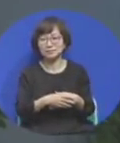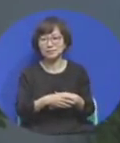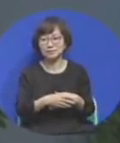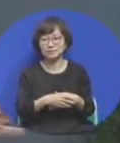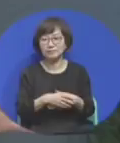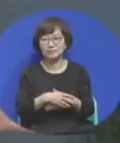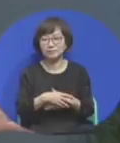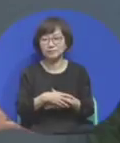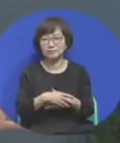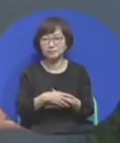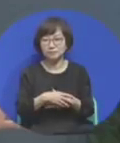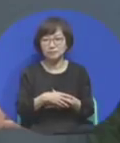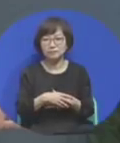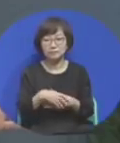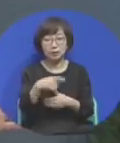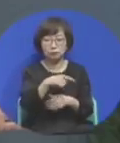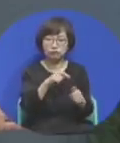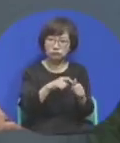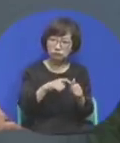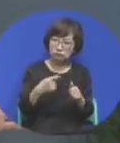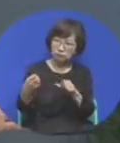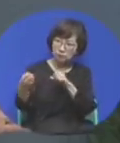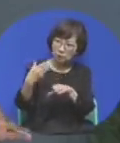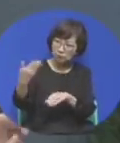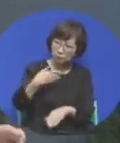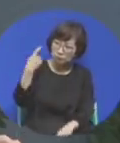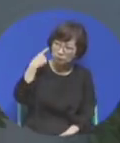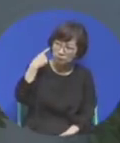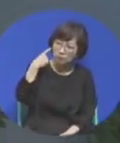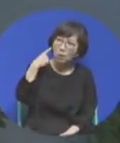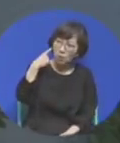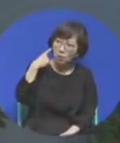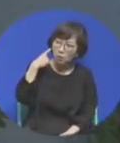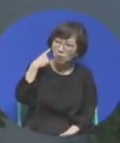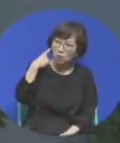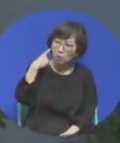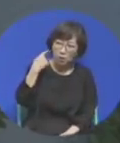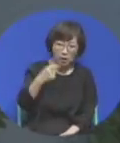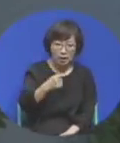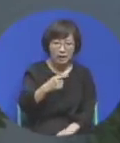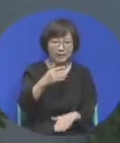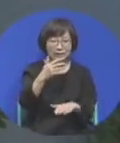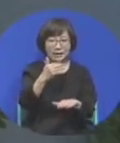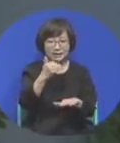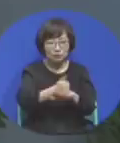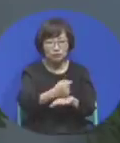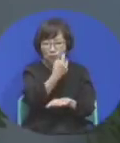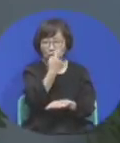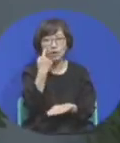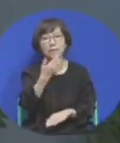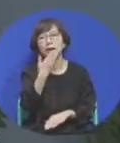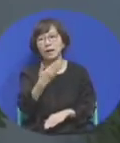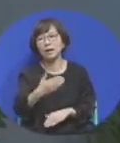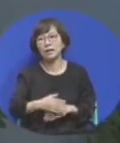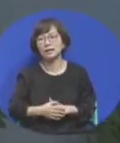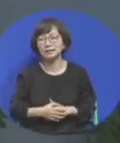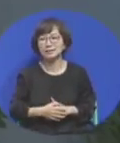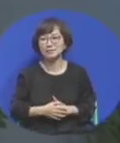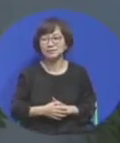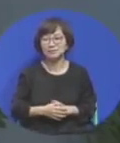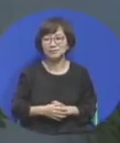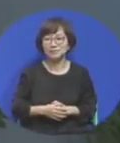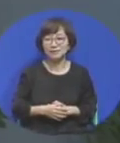들었다가 확인되죠. And if you give them the answer, they might just not even listen very carefully, but after some time passes, the answer comes out.